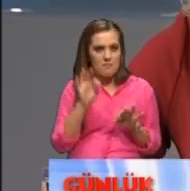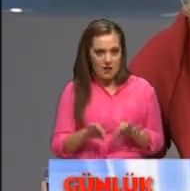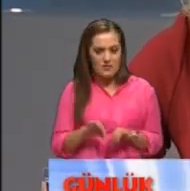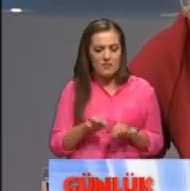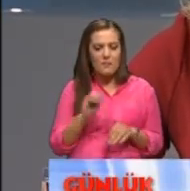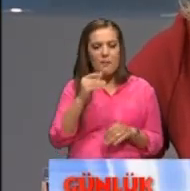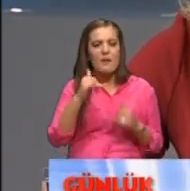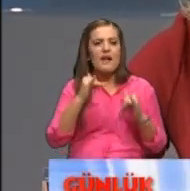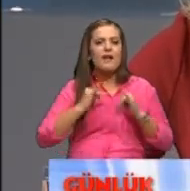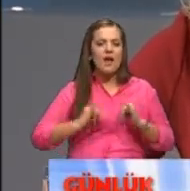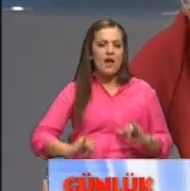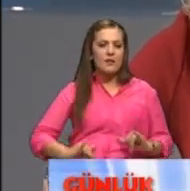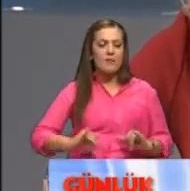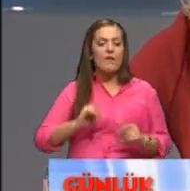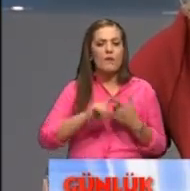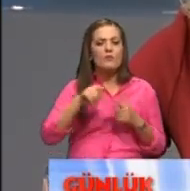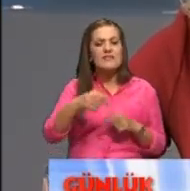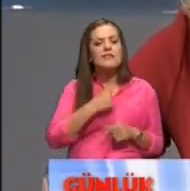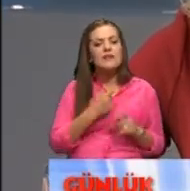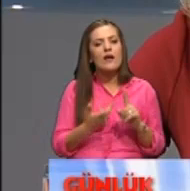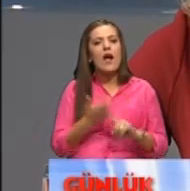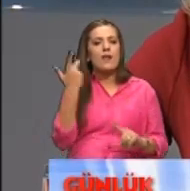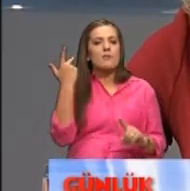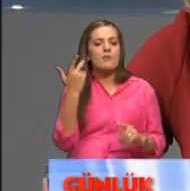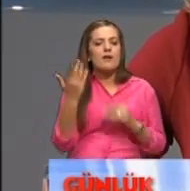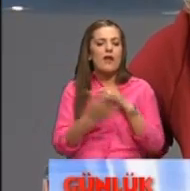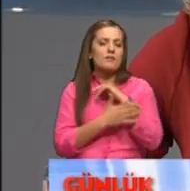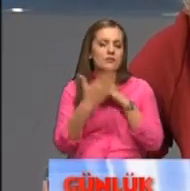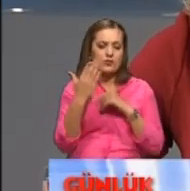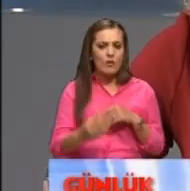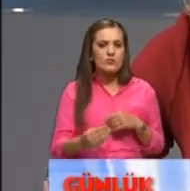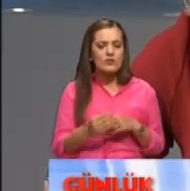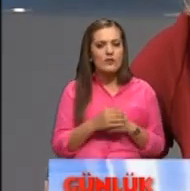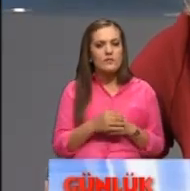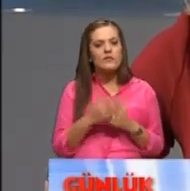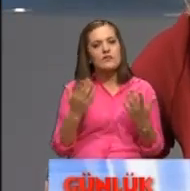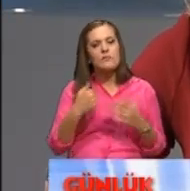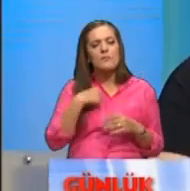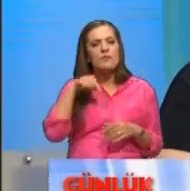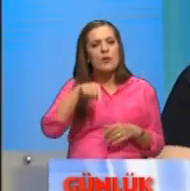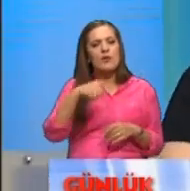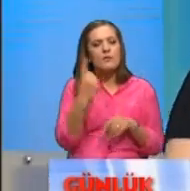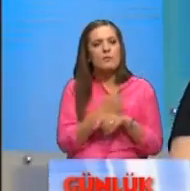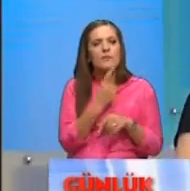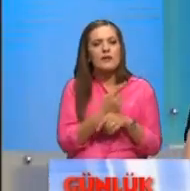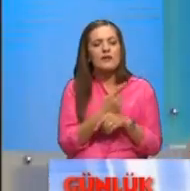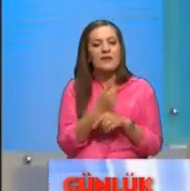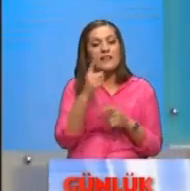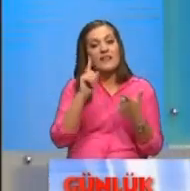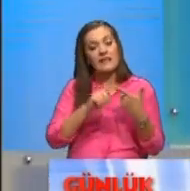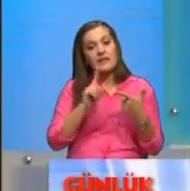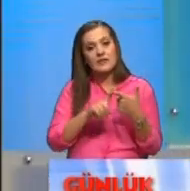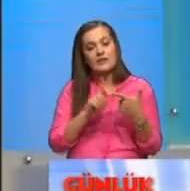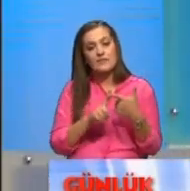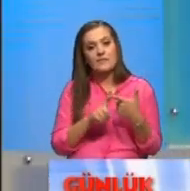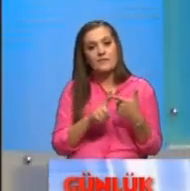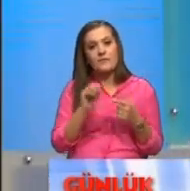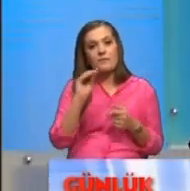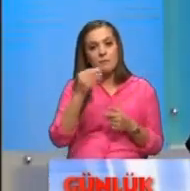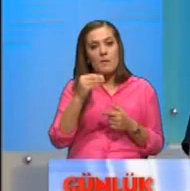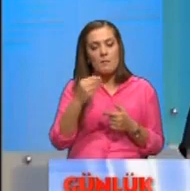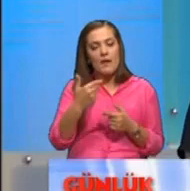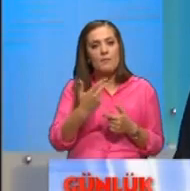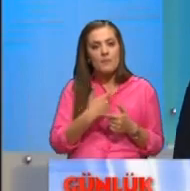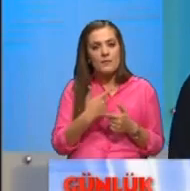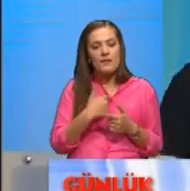başlar, bebeğin rahatlamasına, bu sıkıntının ortadan kalkmasına yardımcı olacaktır. İnşallah. Benim öyle bir işte ikinci